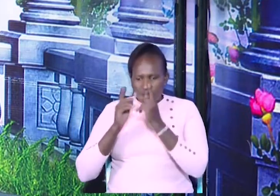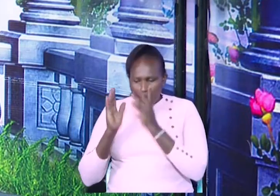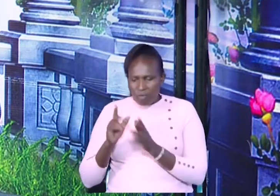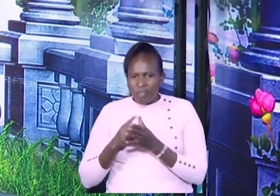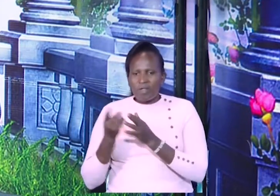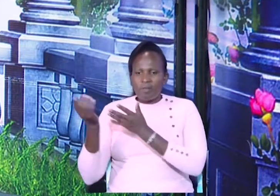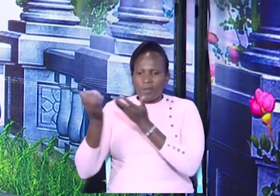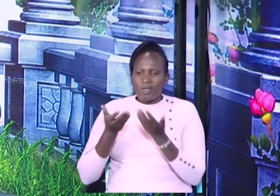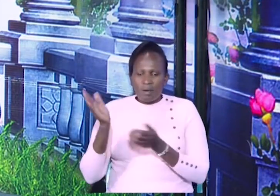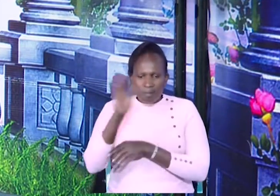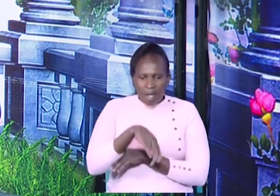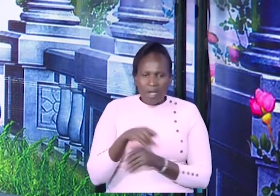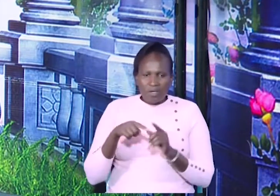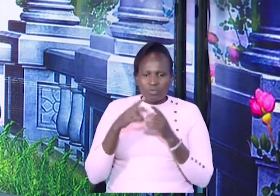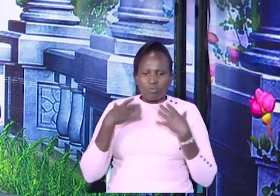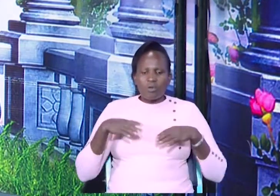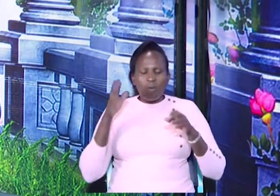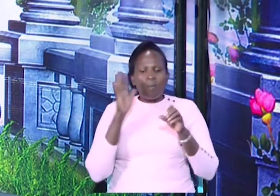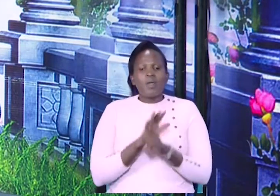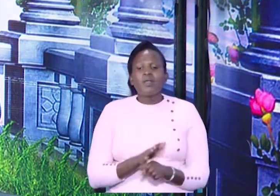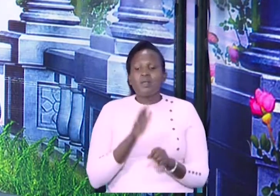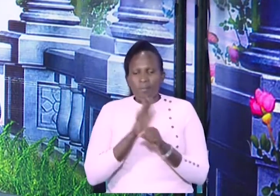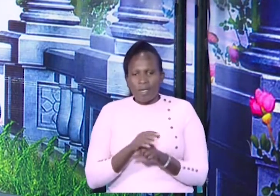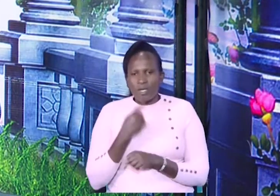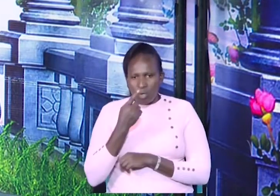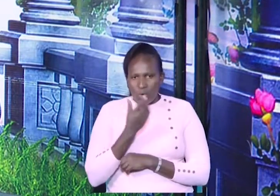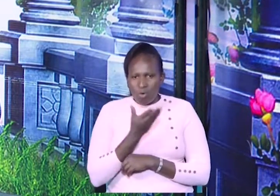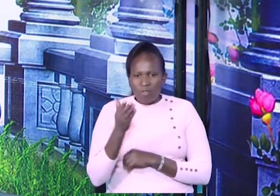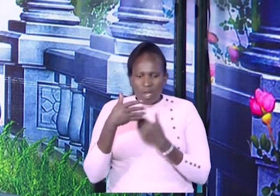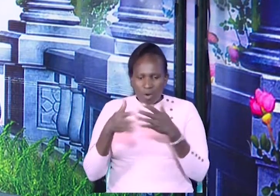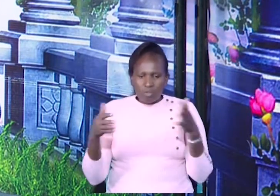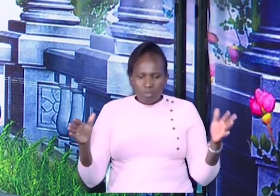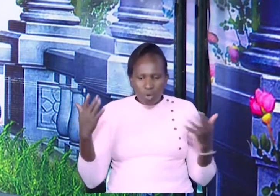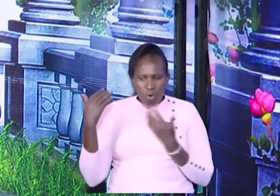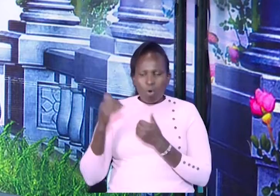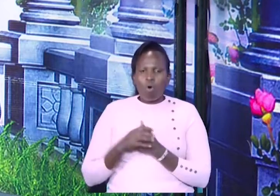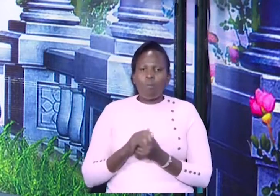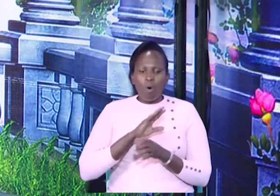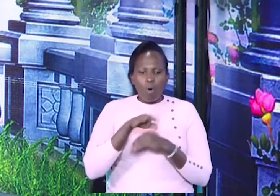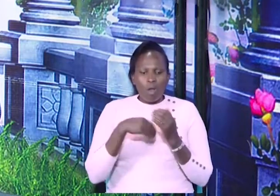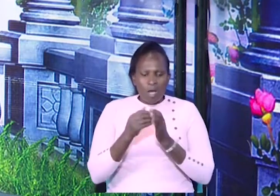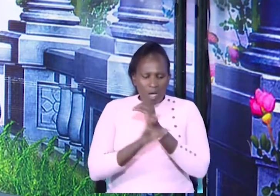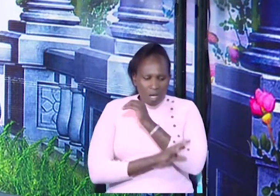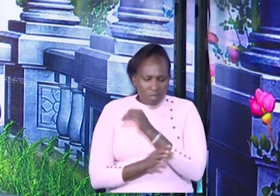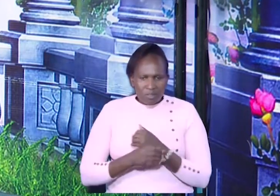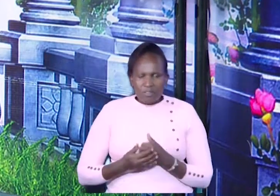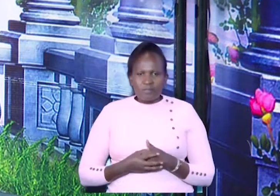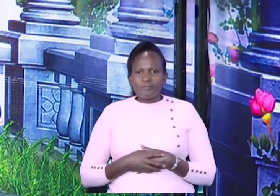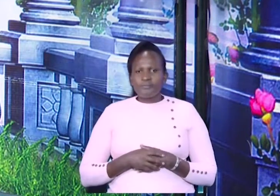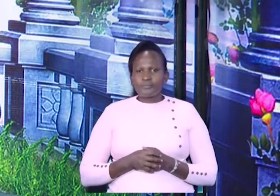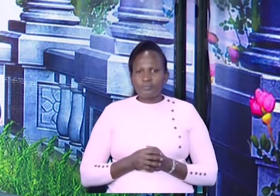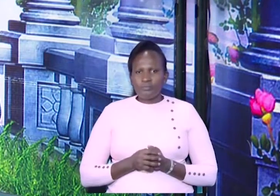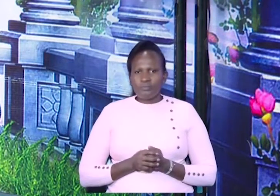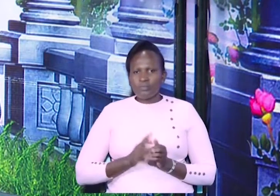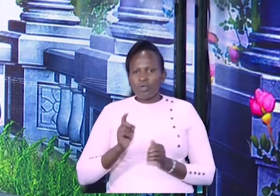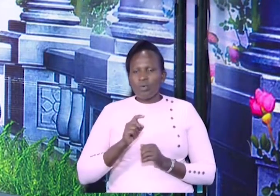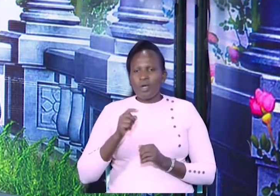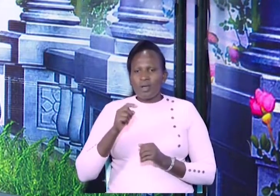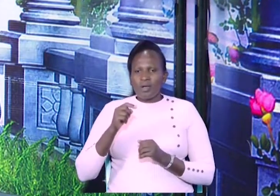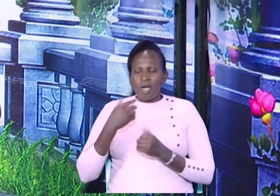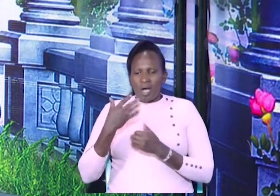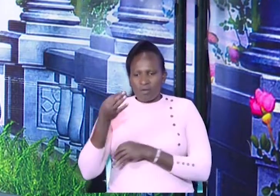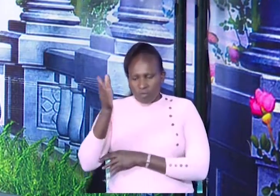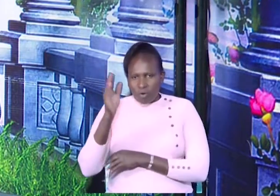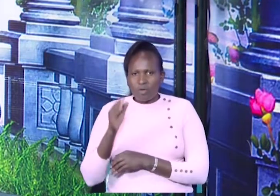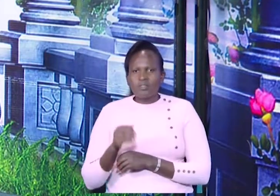aliweza kuleta restoration kwa watu wengi, ambao walikuwa wamepoteza matumaini, the whole country. When the hand of God is upon you,